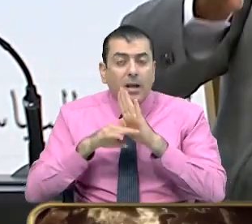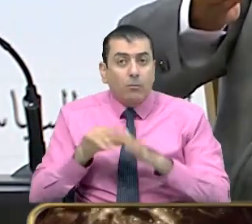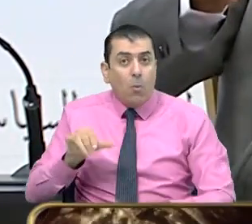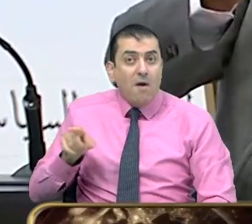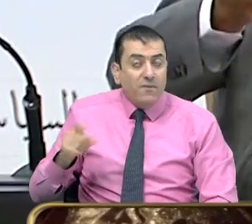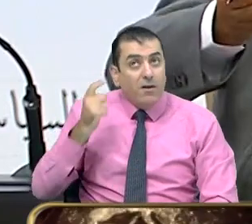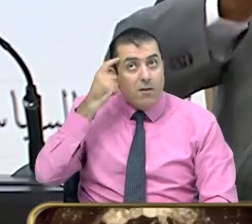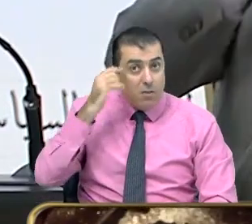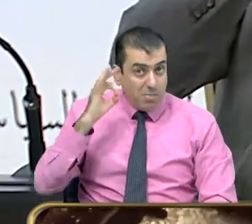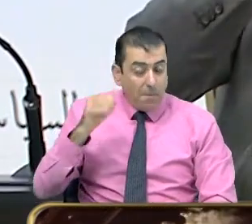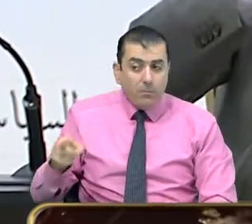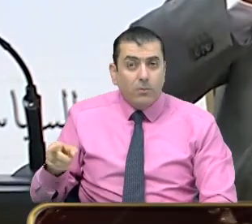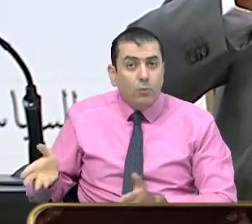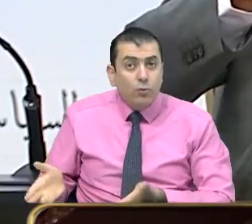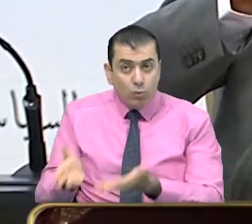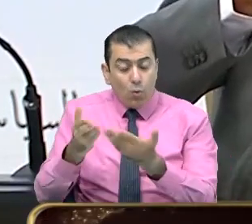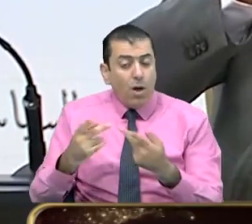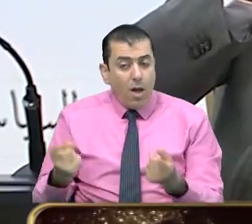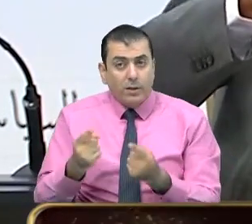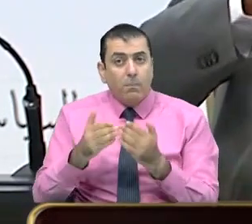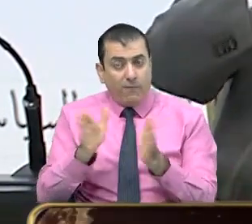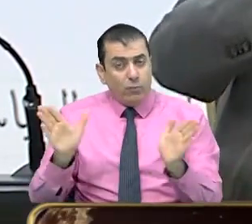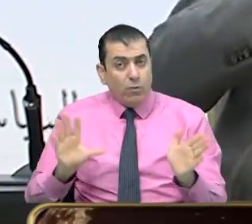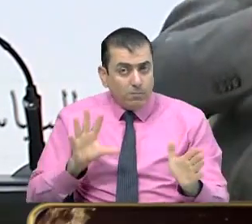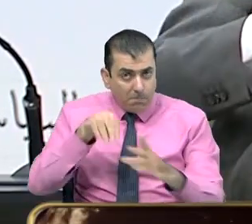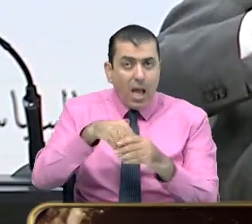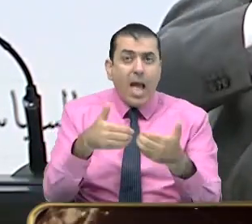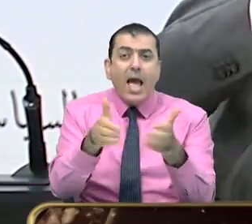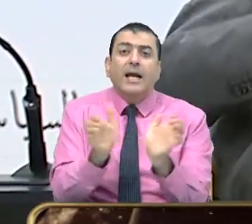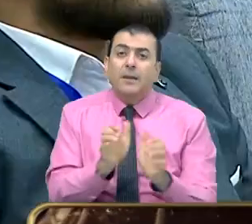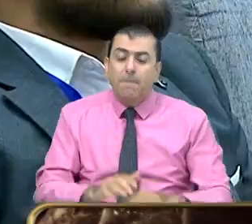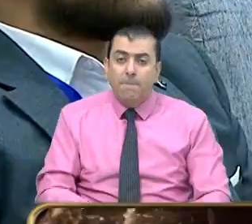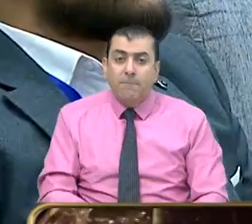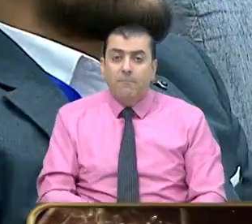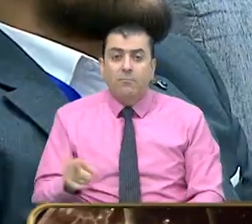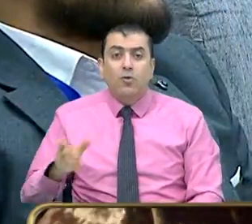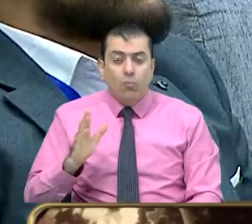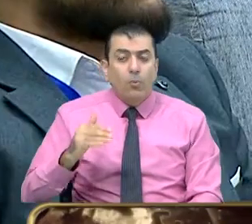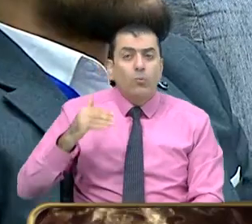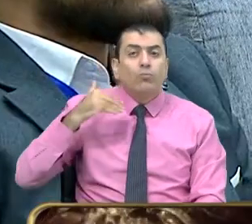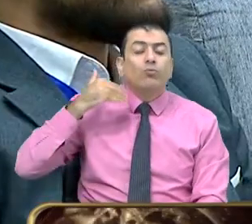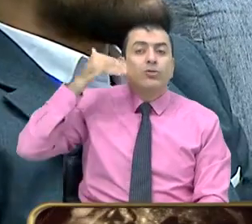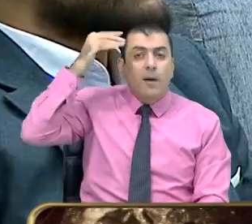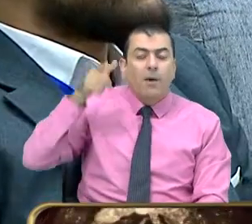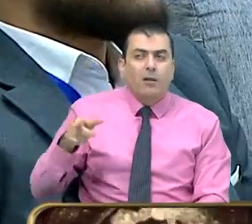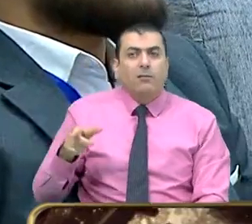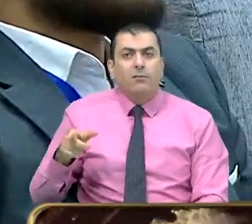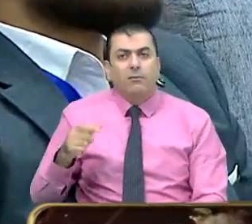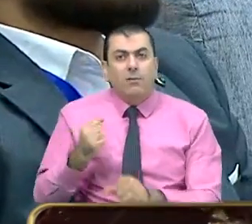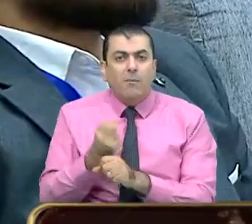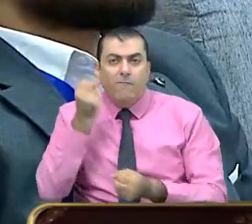من توجهات معينه من رؤيه معينه اعتقد انه راح يكون له مجال ومتسع وحاليا المساحه